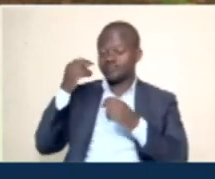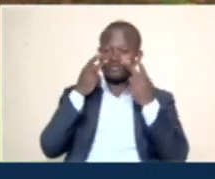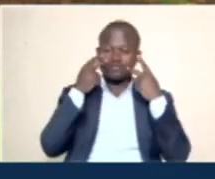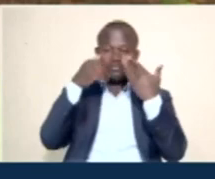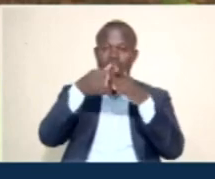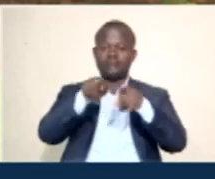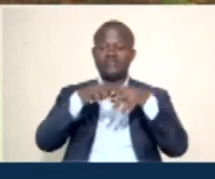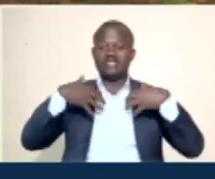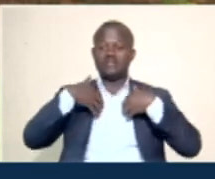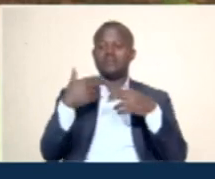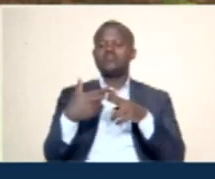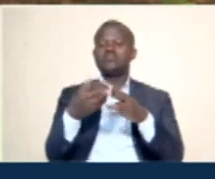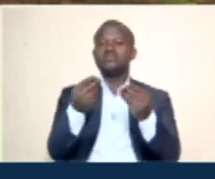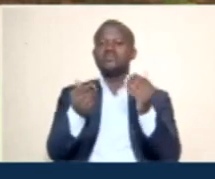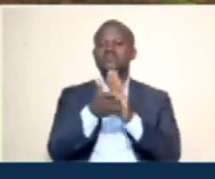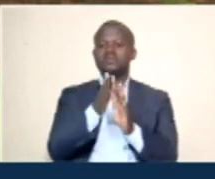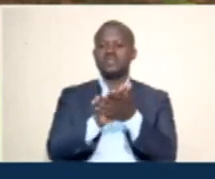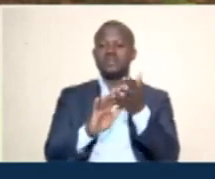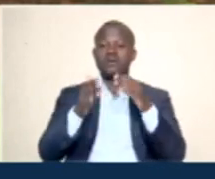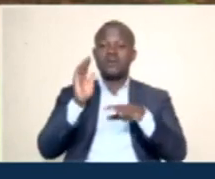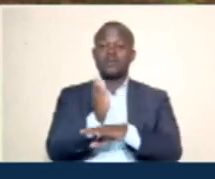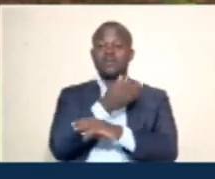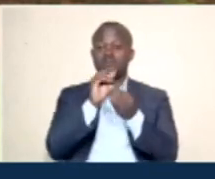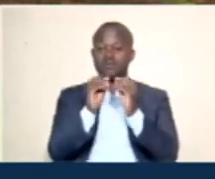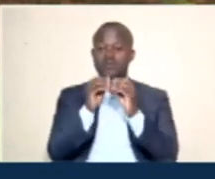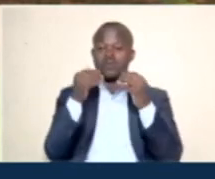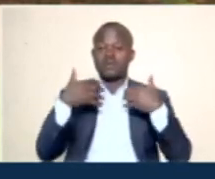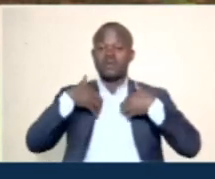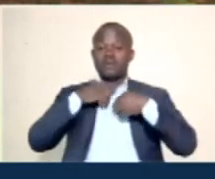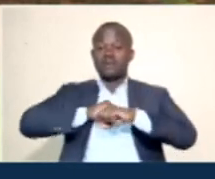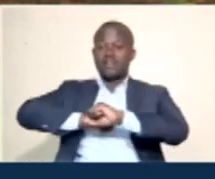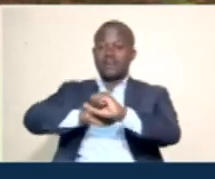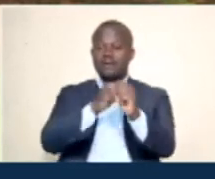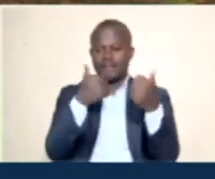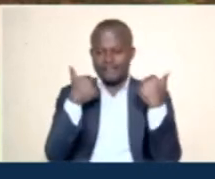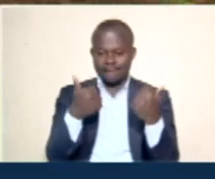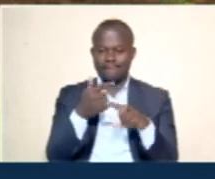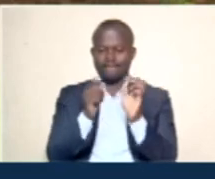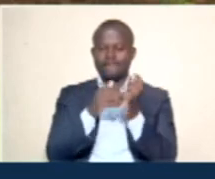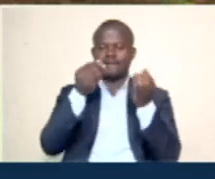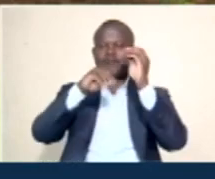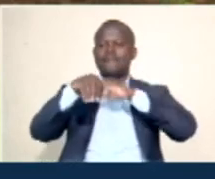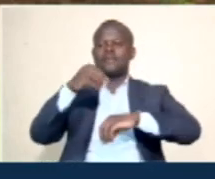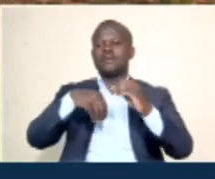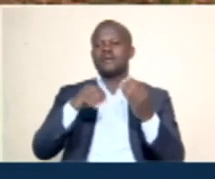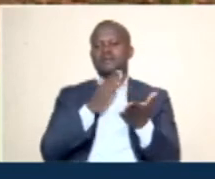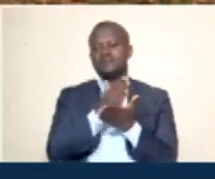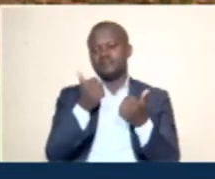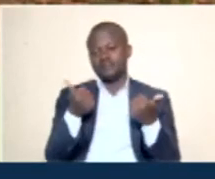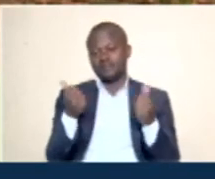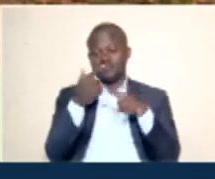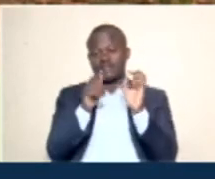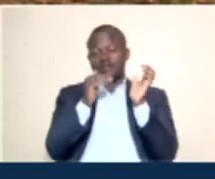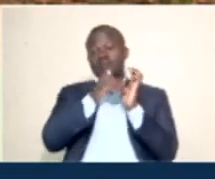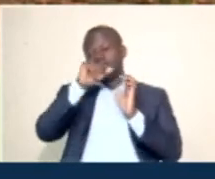ari inyamaswa zigiye gushyira ku isi, kuri ubu ngubu bazivanye muri uwo mubare, ahubwo ni inyamaswa zibungabunzwe neza kandi ziri gutanga umusaruro mwiza. N'inyamaswa